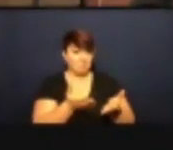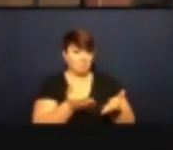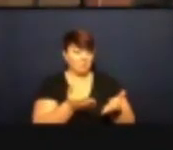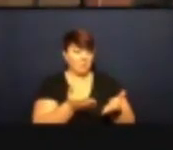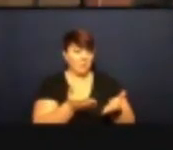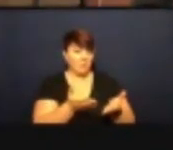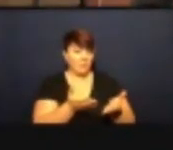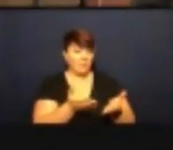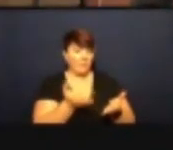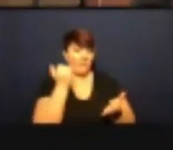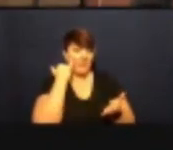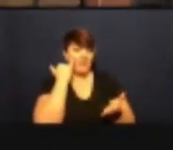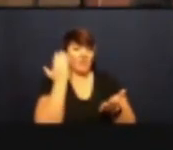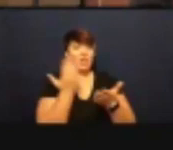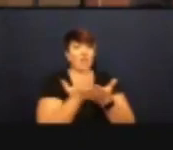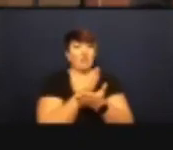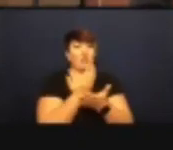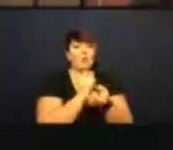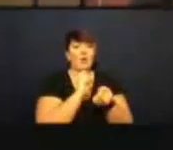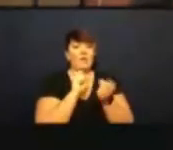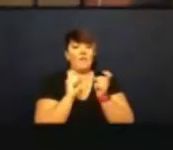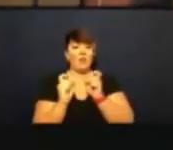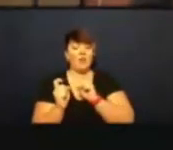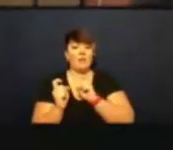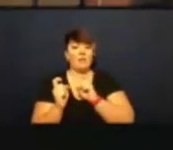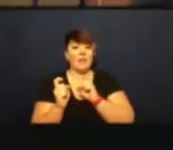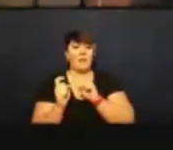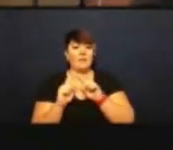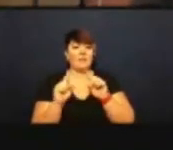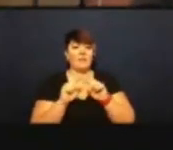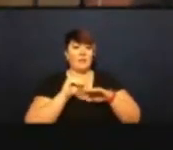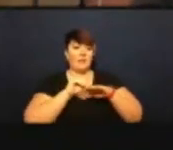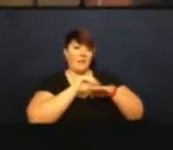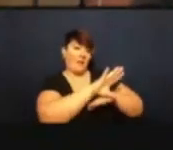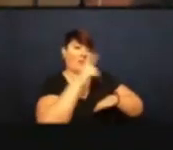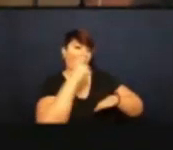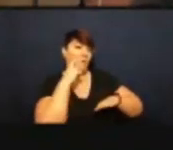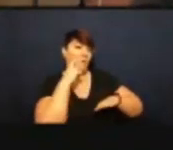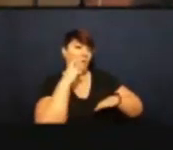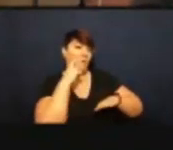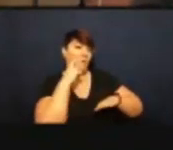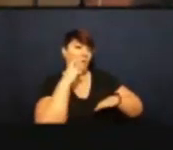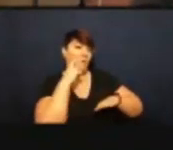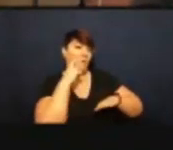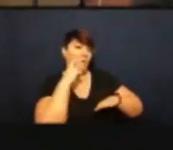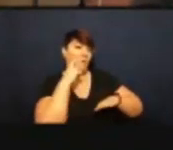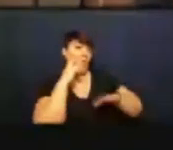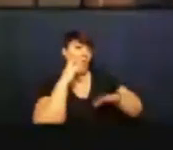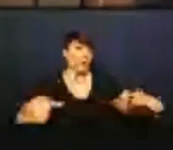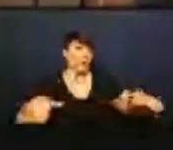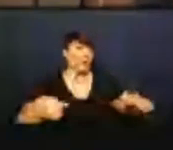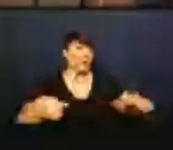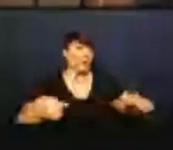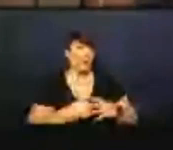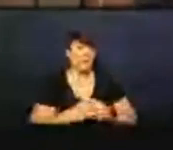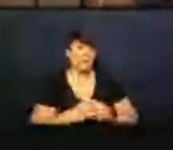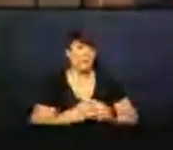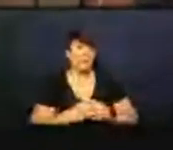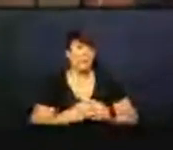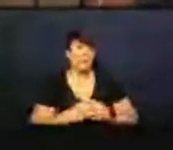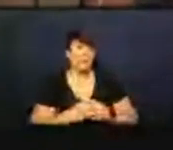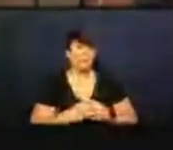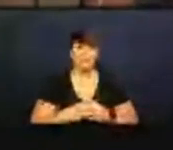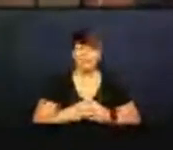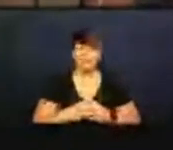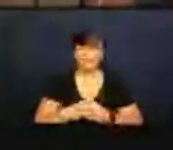maelezo yote kuhusu aina zinazoibuka za COVID-19 katika watoto, kati